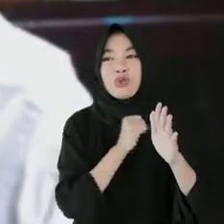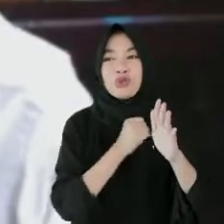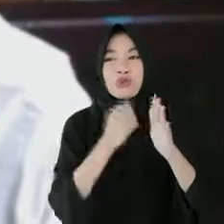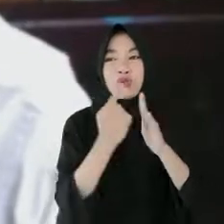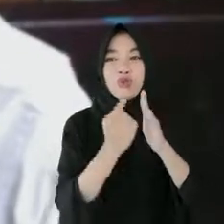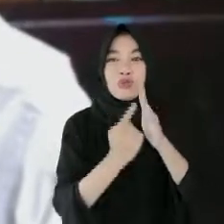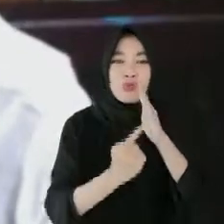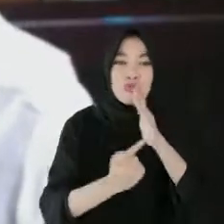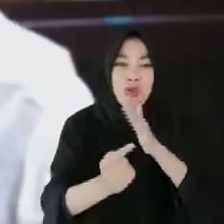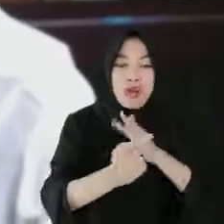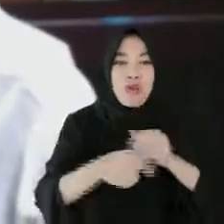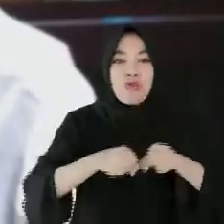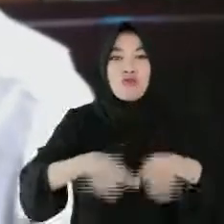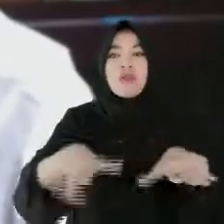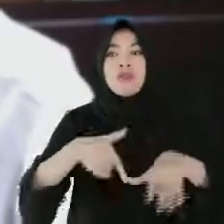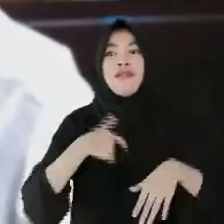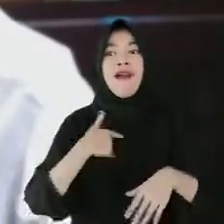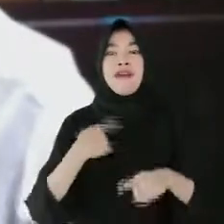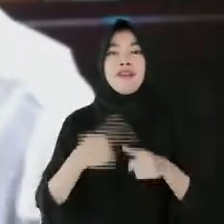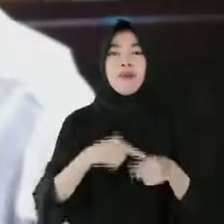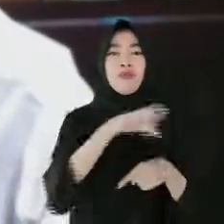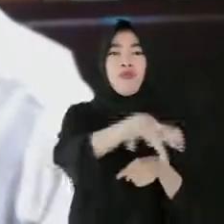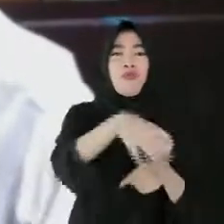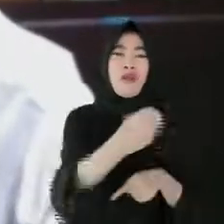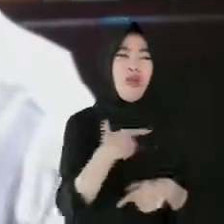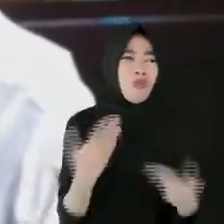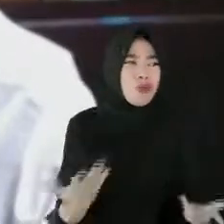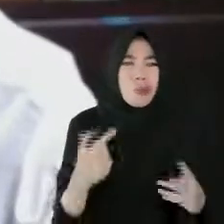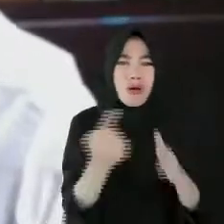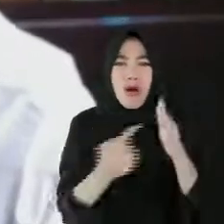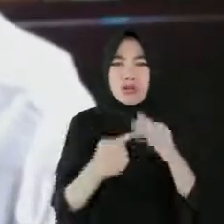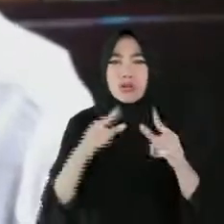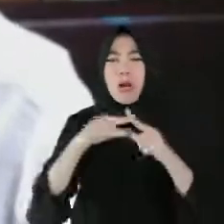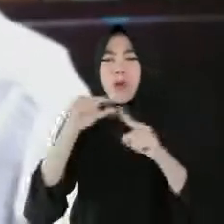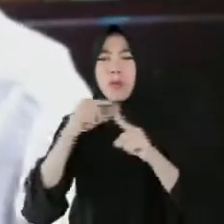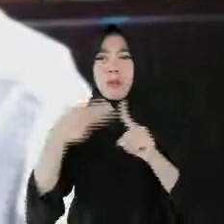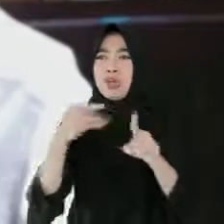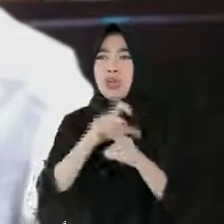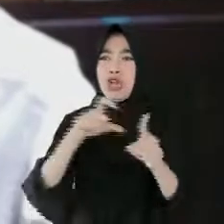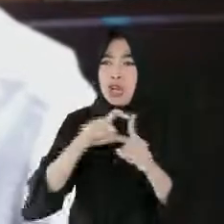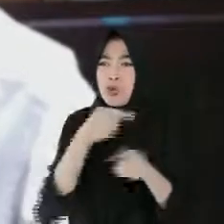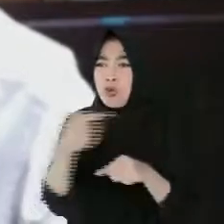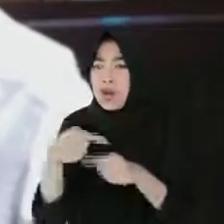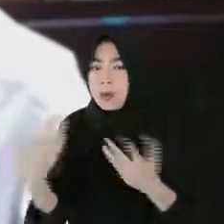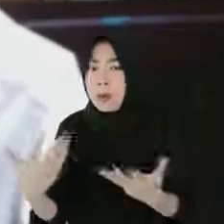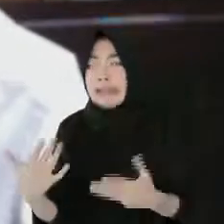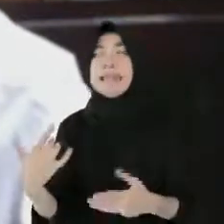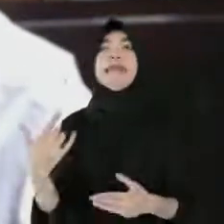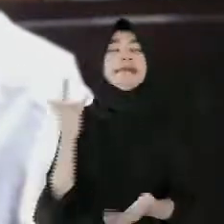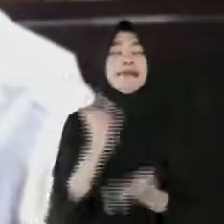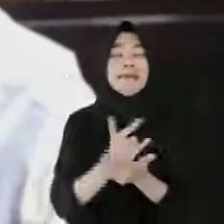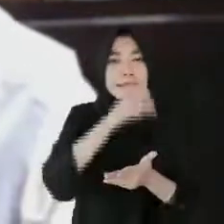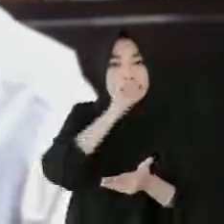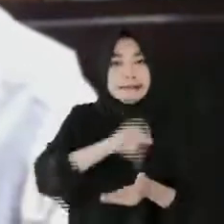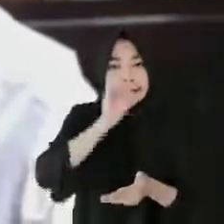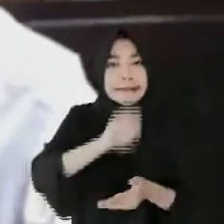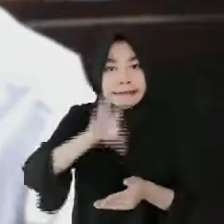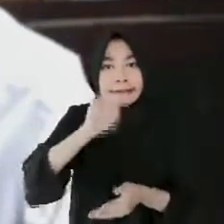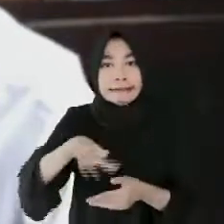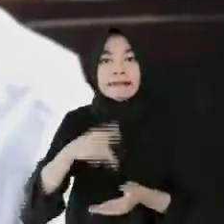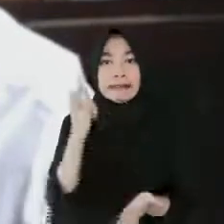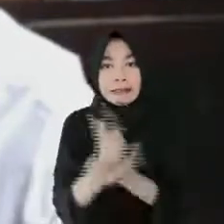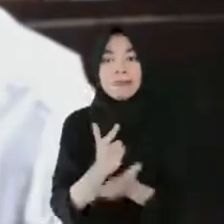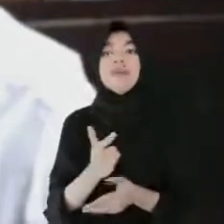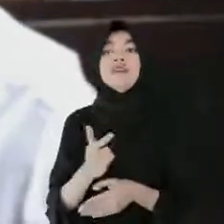kateno aja ngomong itu tapi APBD dan enggak memungkinkan dan sebagainya tetapi kami akan tetap sounding di itu karena jangan sampai